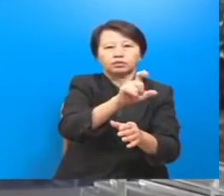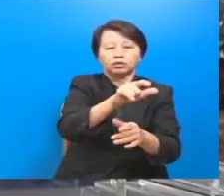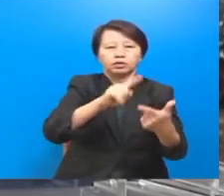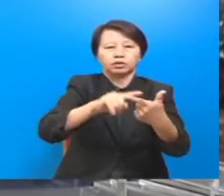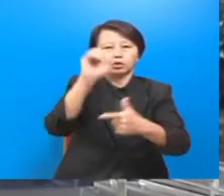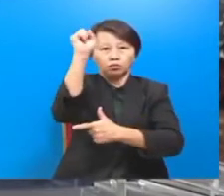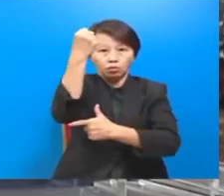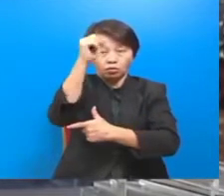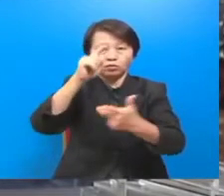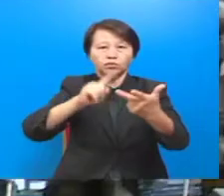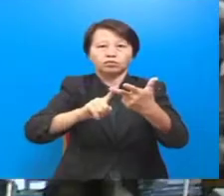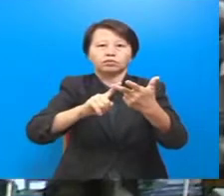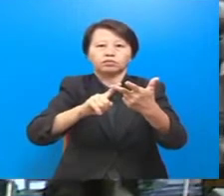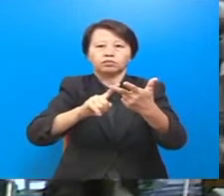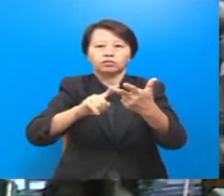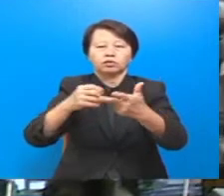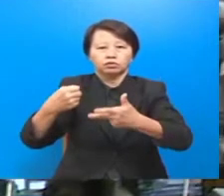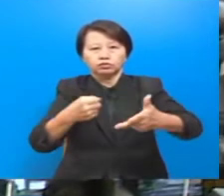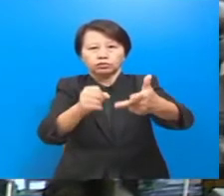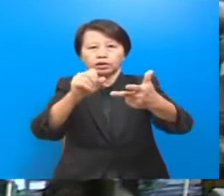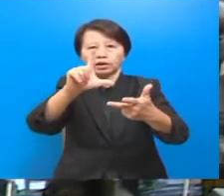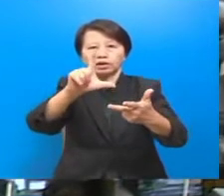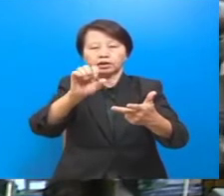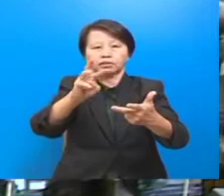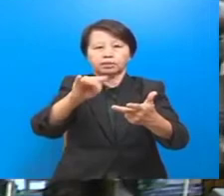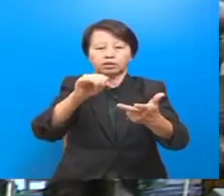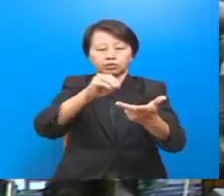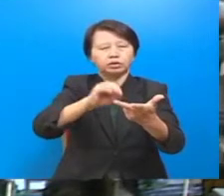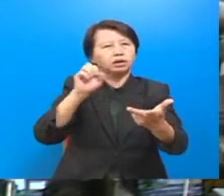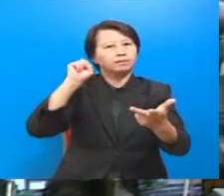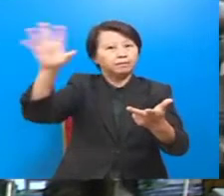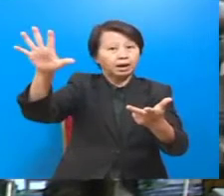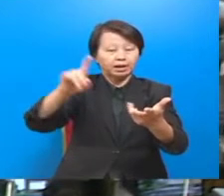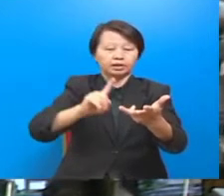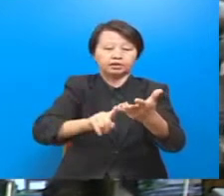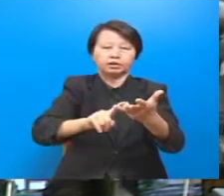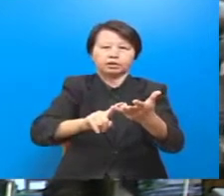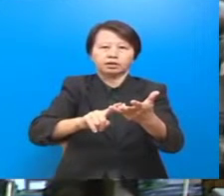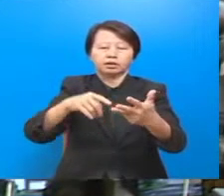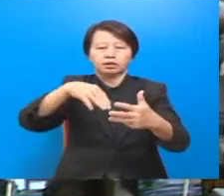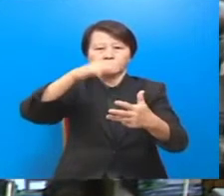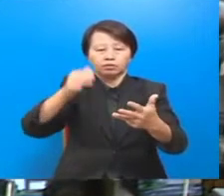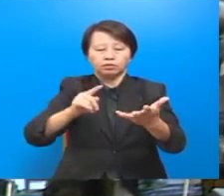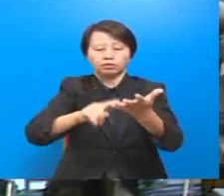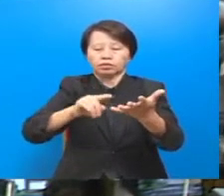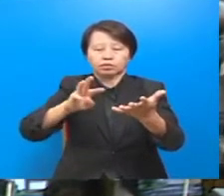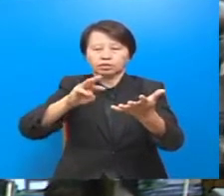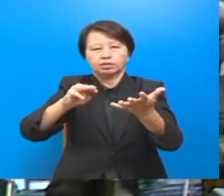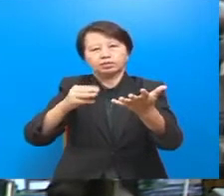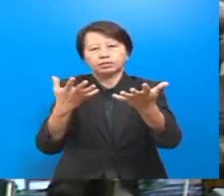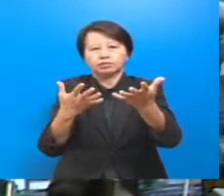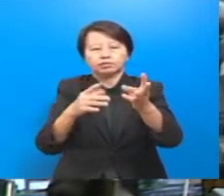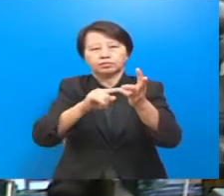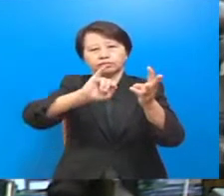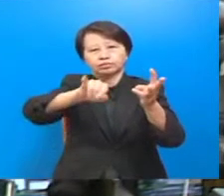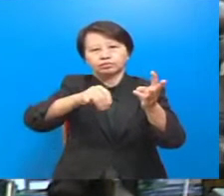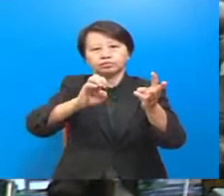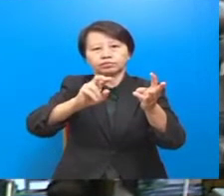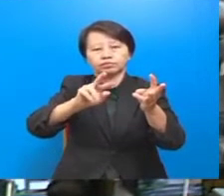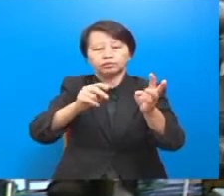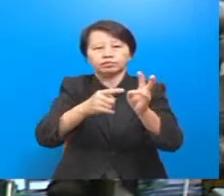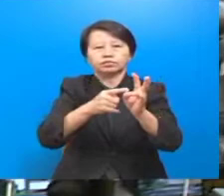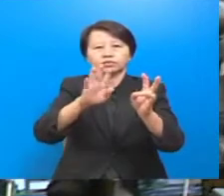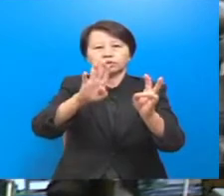seneng kinare sungailimau baling bukit selambau lubuk buntak lamo jenun baru